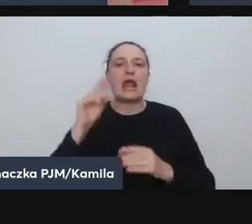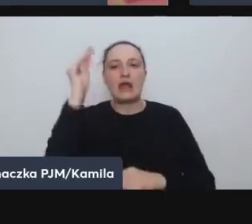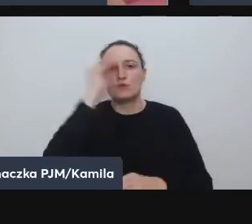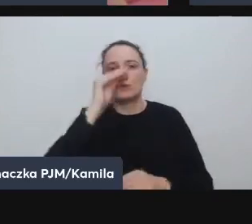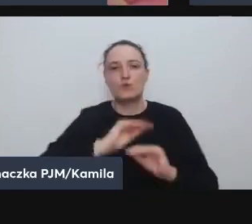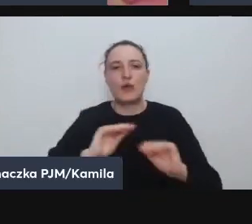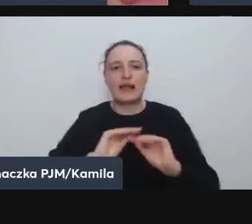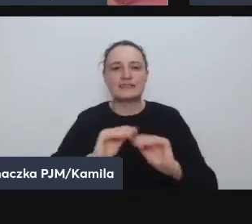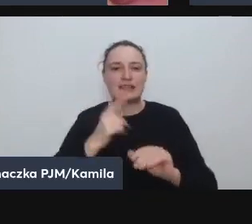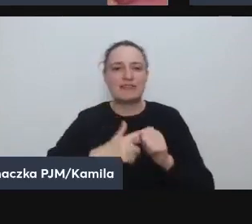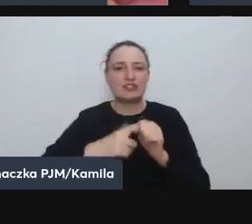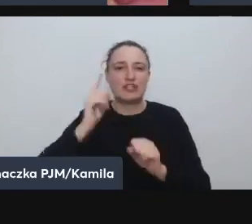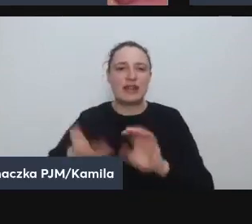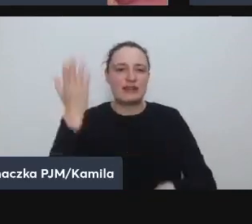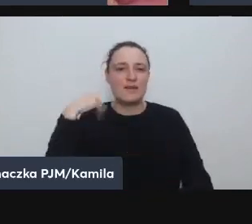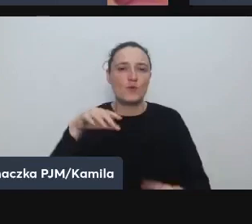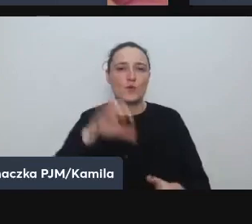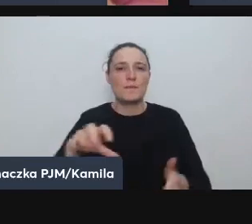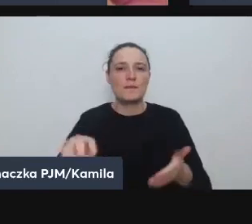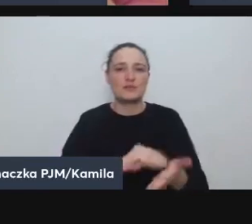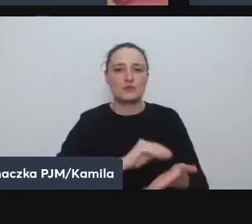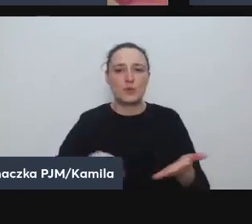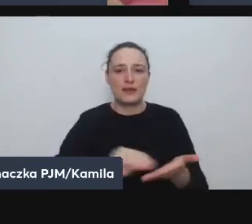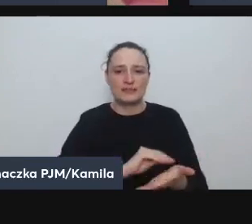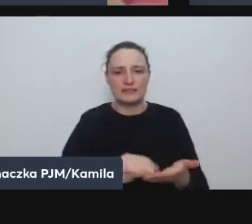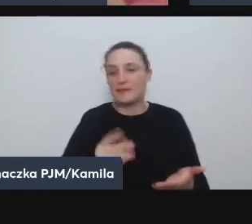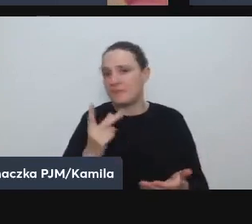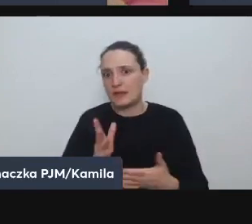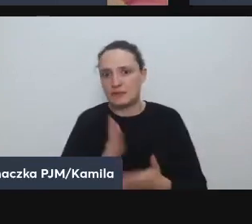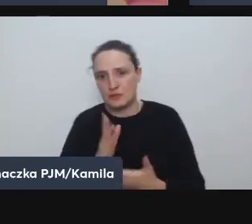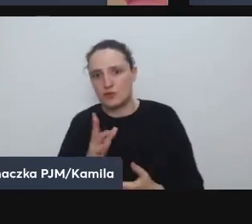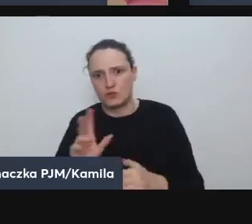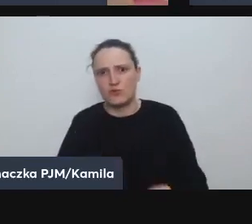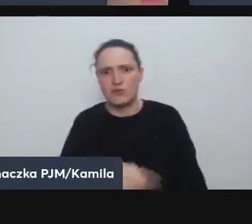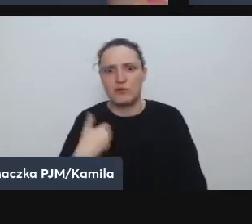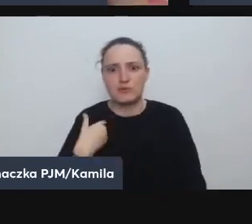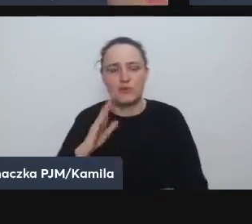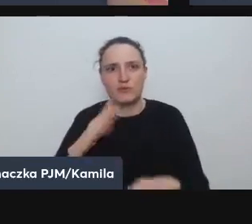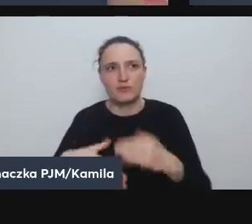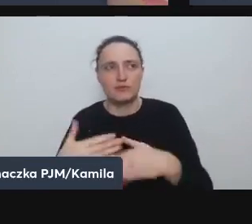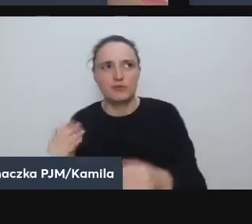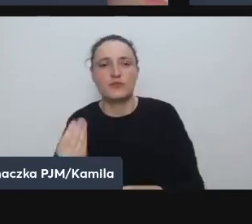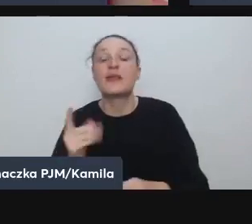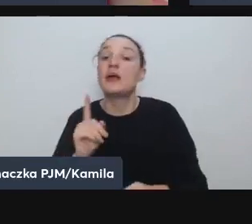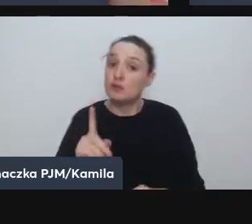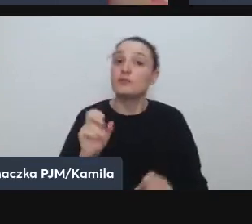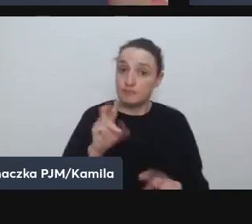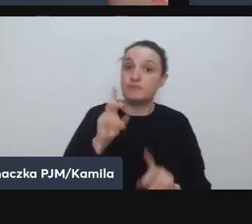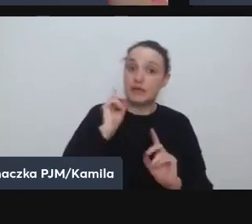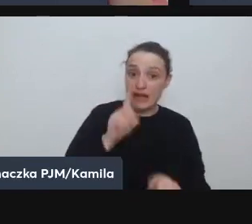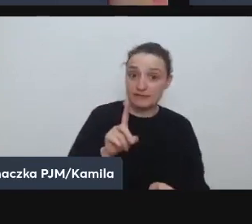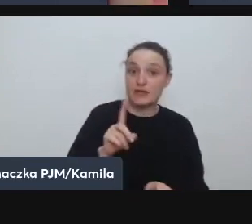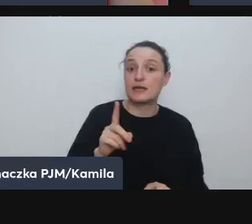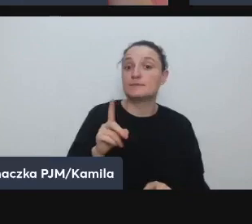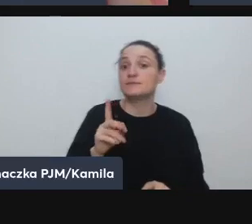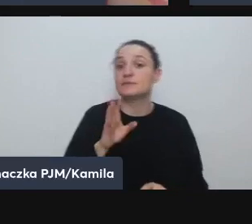20 lat temu i nie tylko, bo one długo chodziły, jak się okazuje. I one wtedy rzeczywiście, przynajmniej większość chyba,